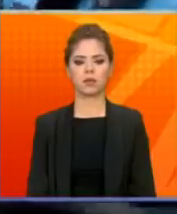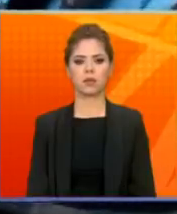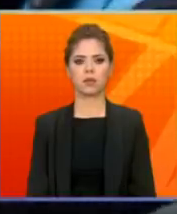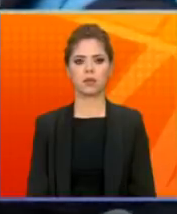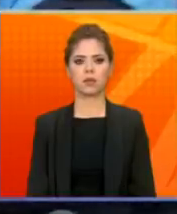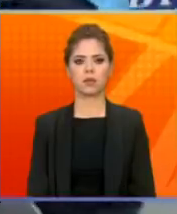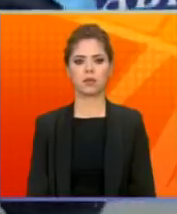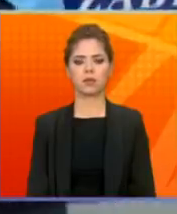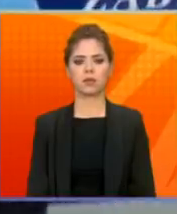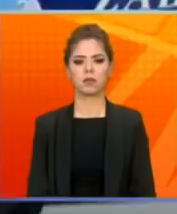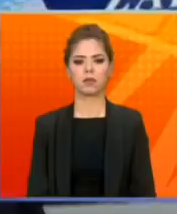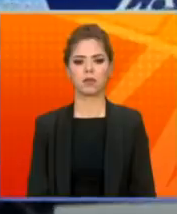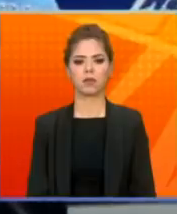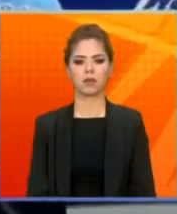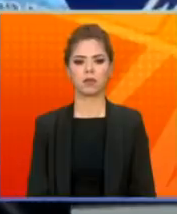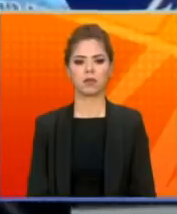yasak